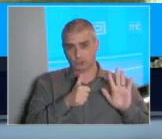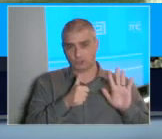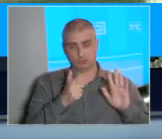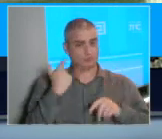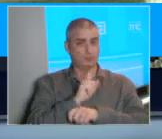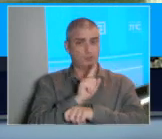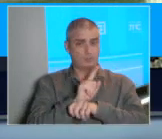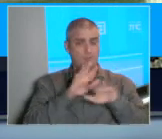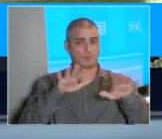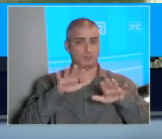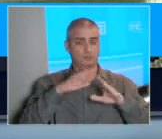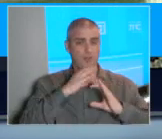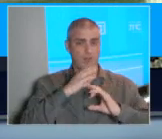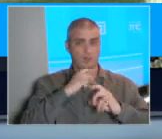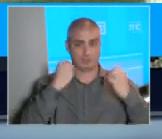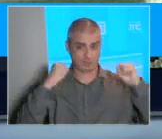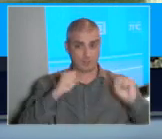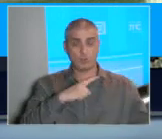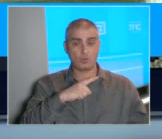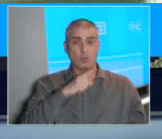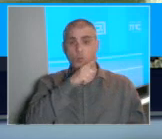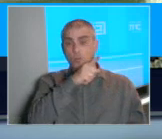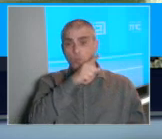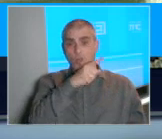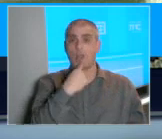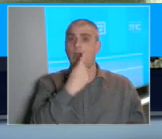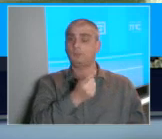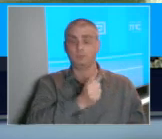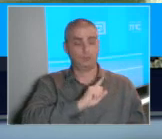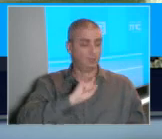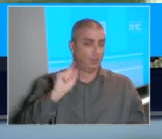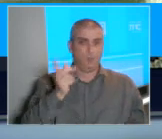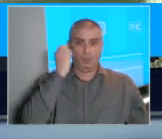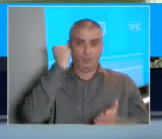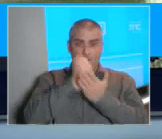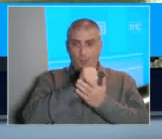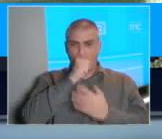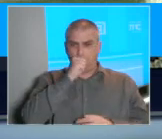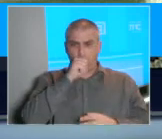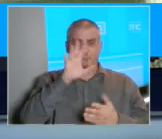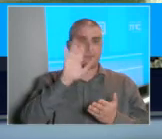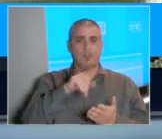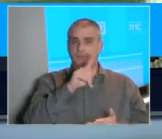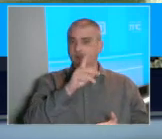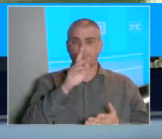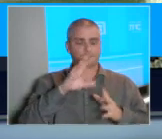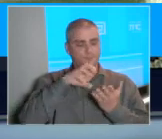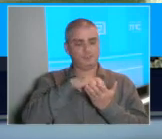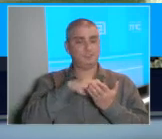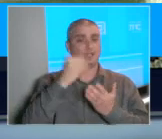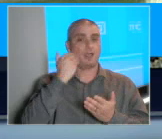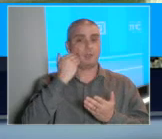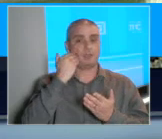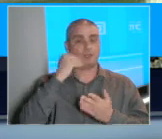ב-1996, בזמן הממשל קלינטון דמוקרטי, הוא זה שאמר שכל התקפה על איזשהו בסיס